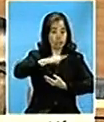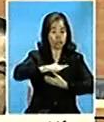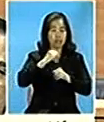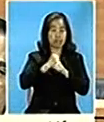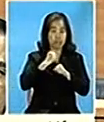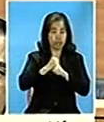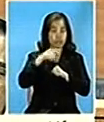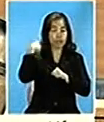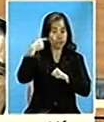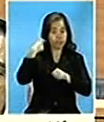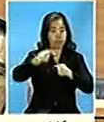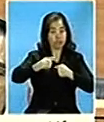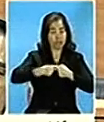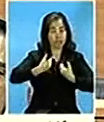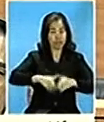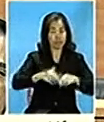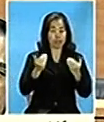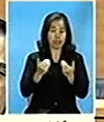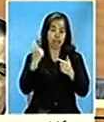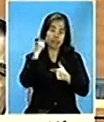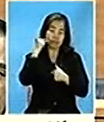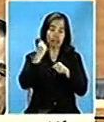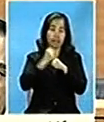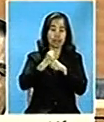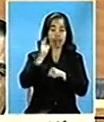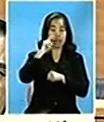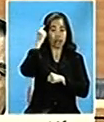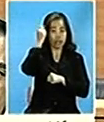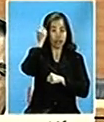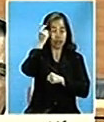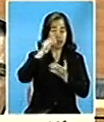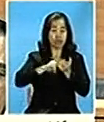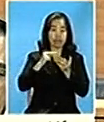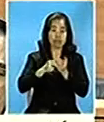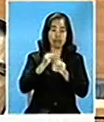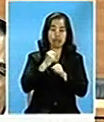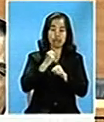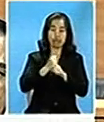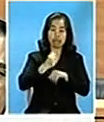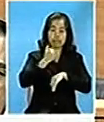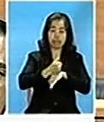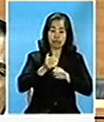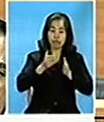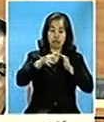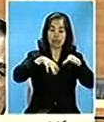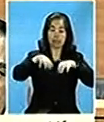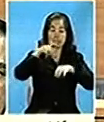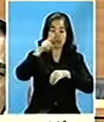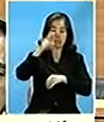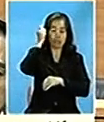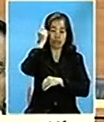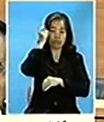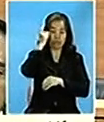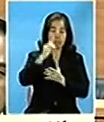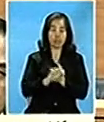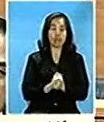การเป็นสตรีแล้วในตำแหน่งที่เป็นหัวหน้าผู้ฝ่ายบริหารก็คงจะต้องเข้าใจดีว่ามันเกิ